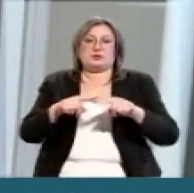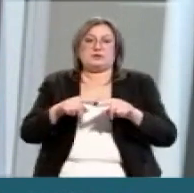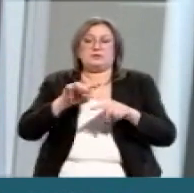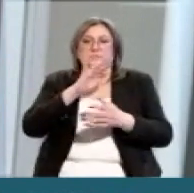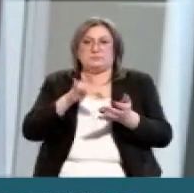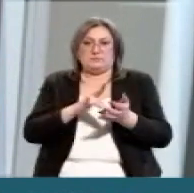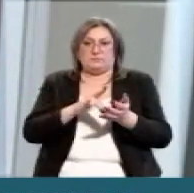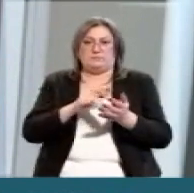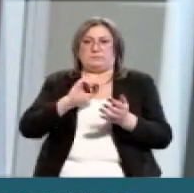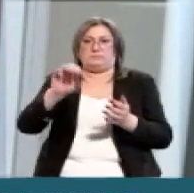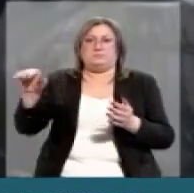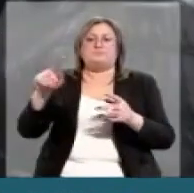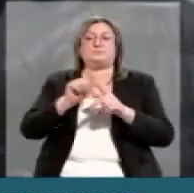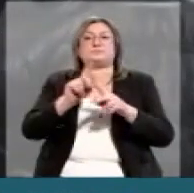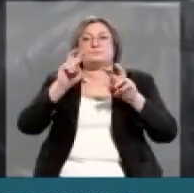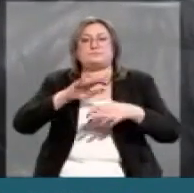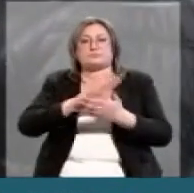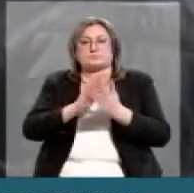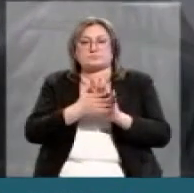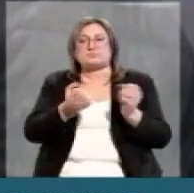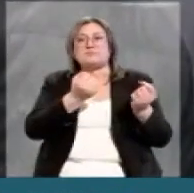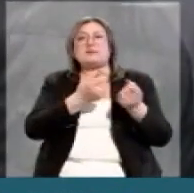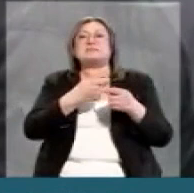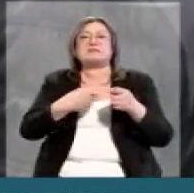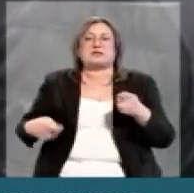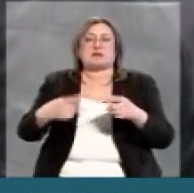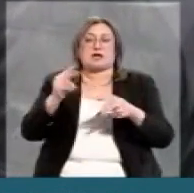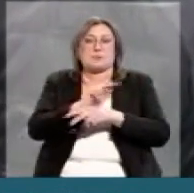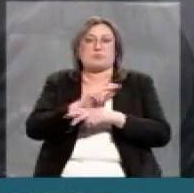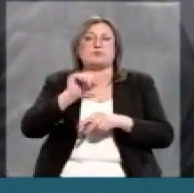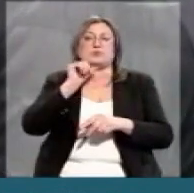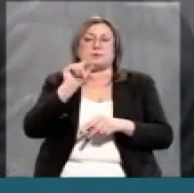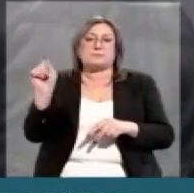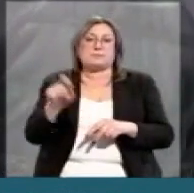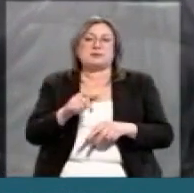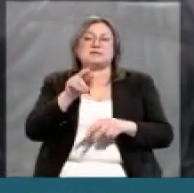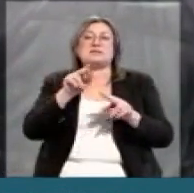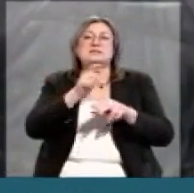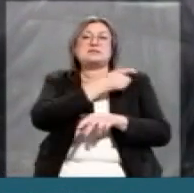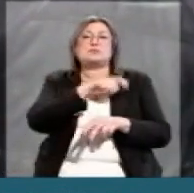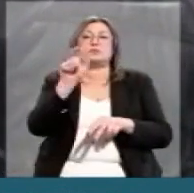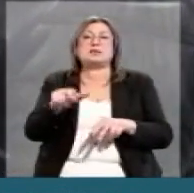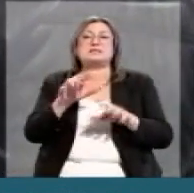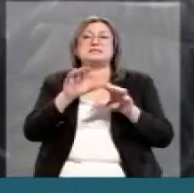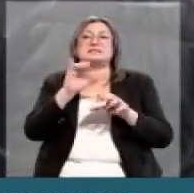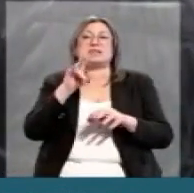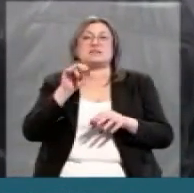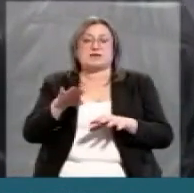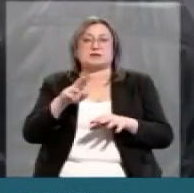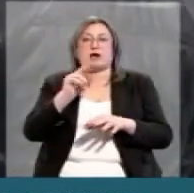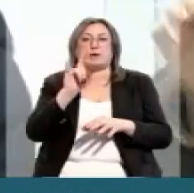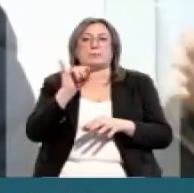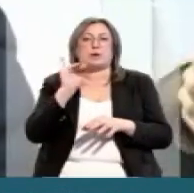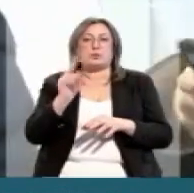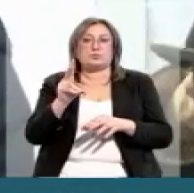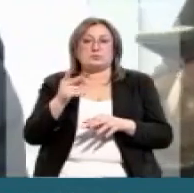учреждений города. Чтобы разобраться в ситуации с затянувшимся ремонтом, в Кустанай прибыл депутат Сената Сергей Карплюк. На встрече присутствовали